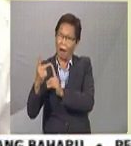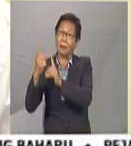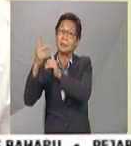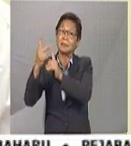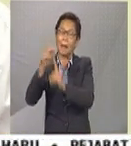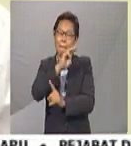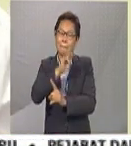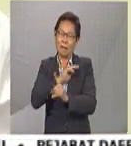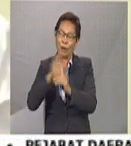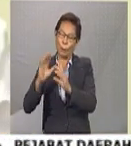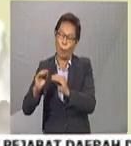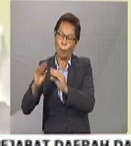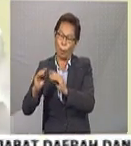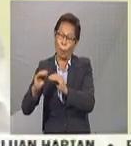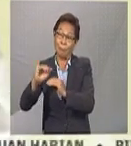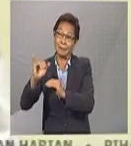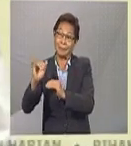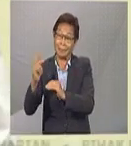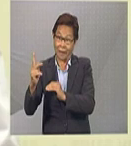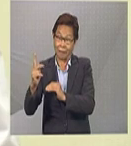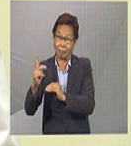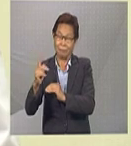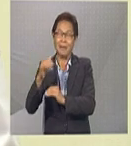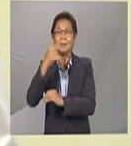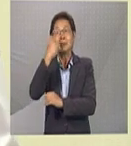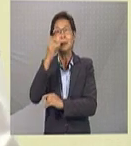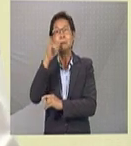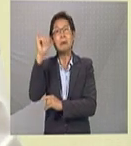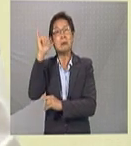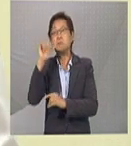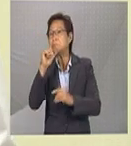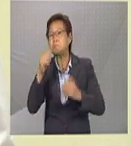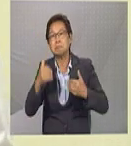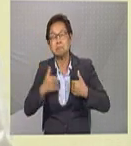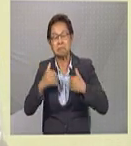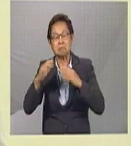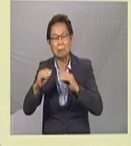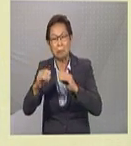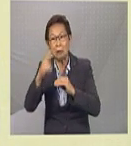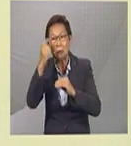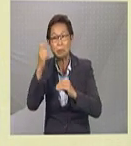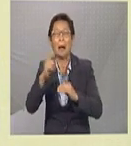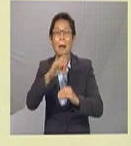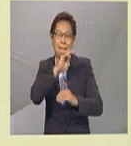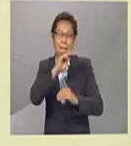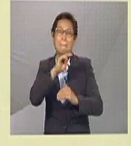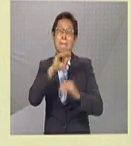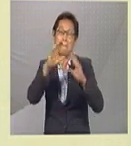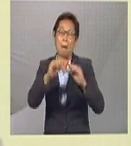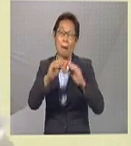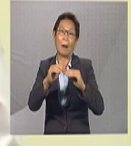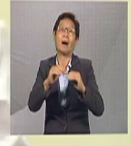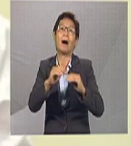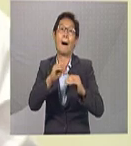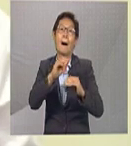menteri-menteri bermesyuarat kerana semalam mesyuarat tidak diadakan kerana mesyuarat kabinet. Hari ini